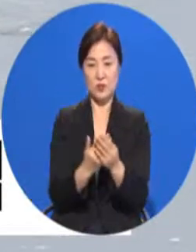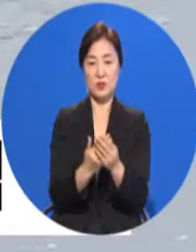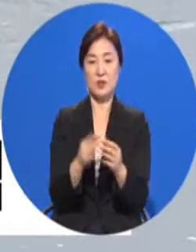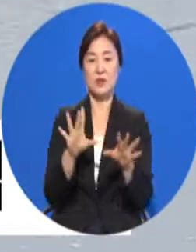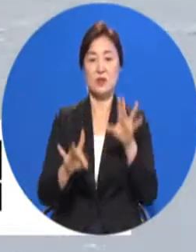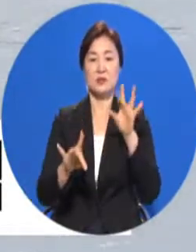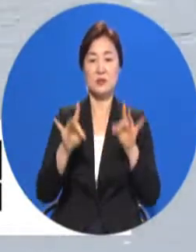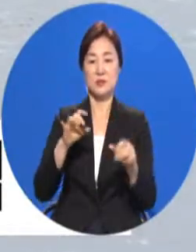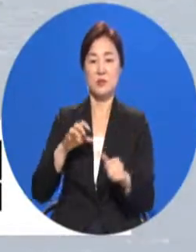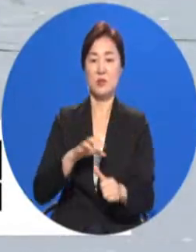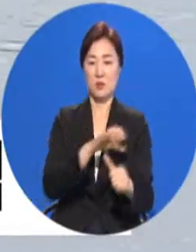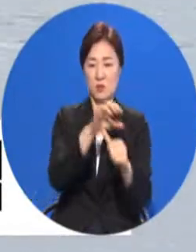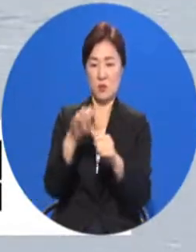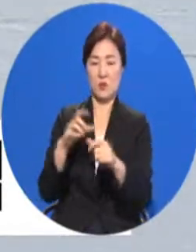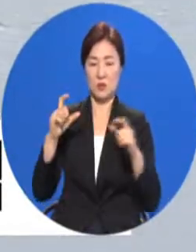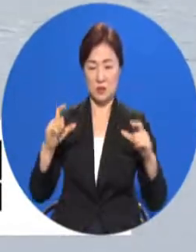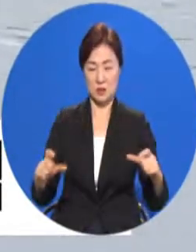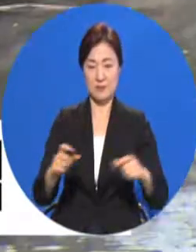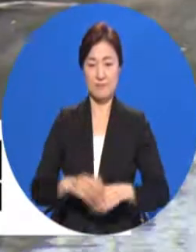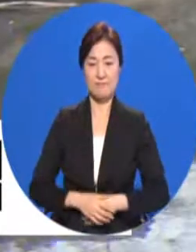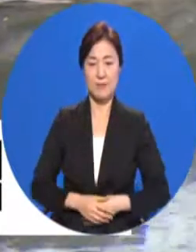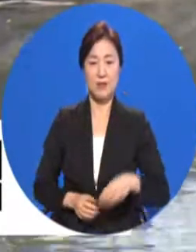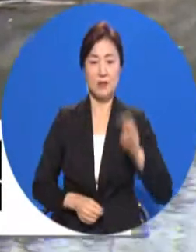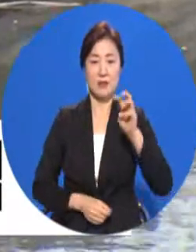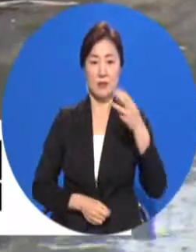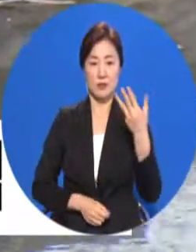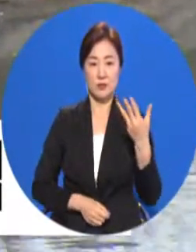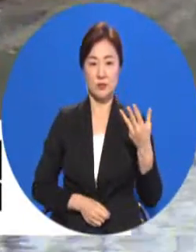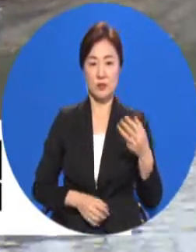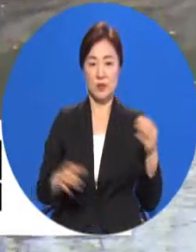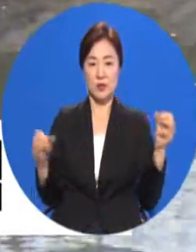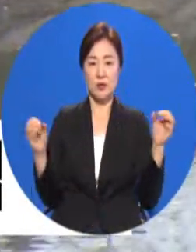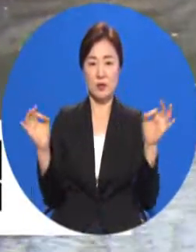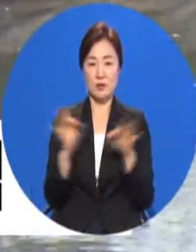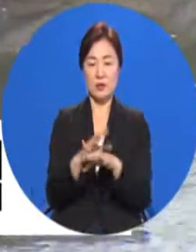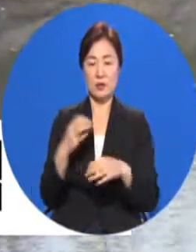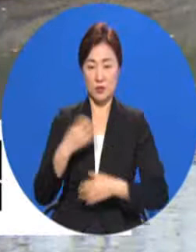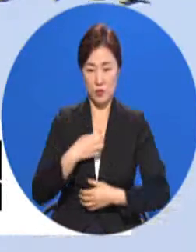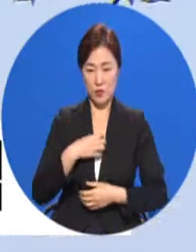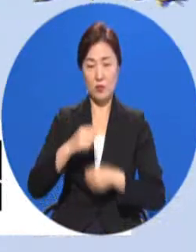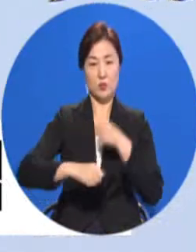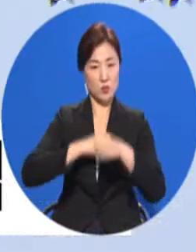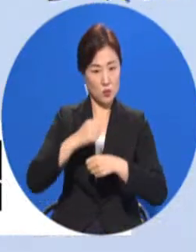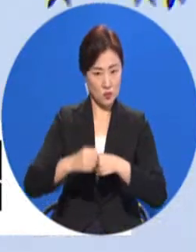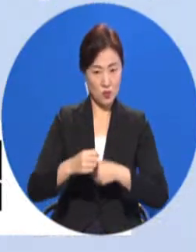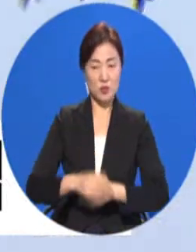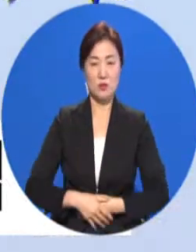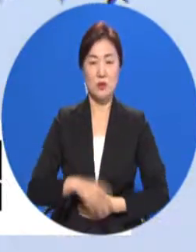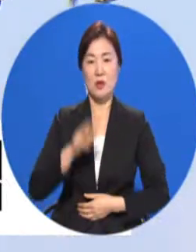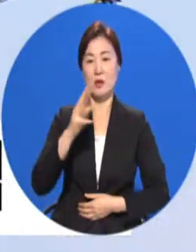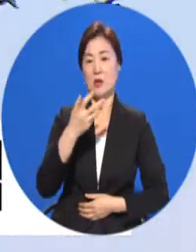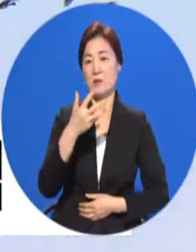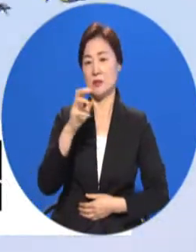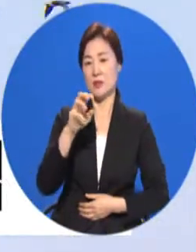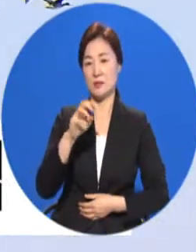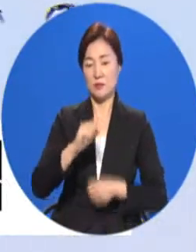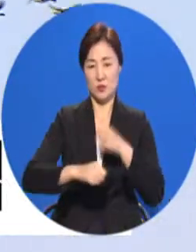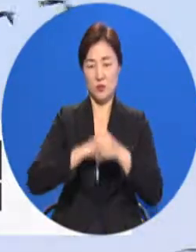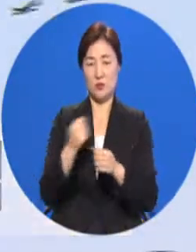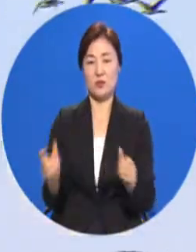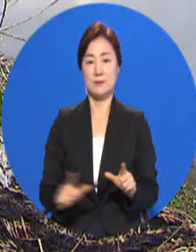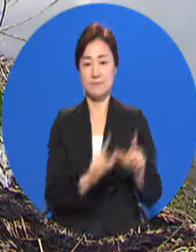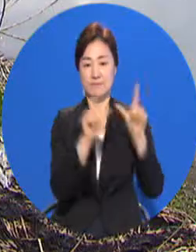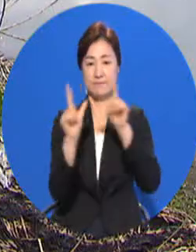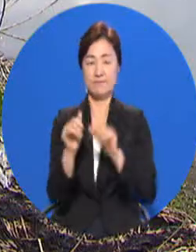보호지역으로 지정된 곳입니다. 39종의 멸종위기 야생생물을 비롯한 840여 종의 야생생물이 살고 있기